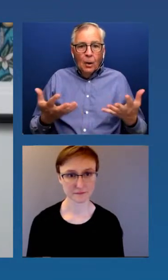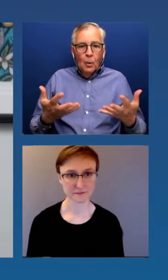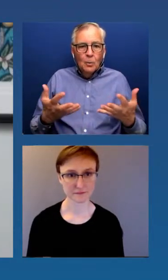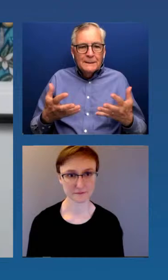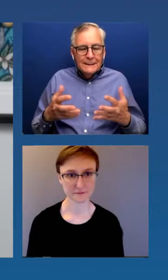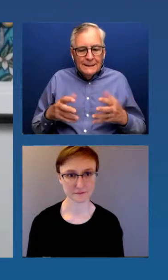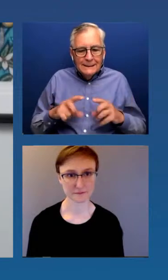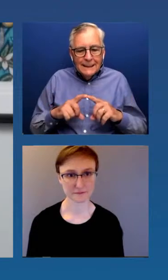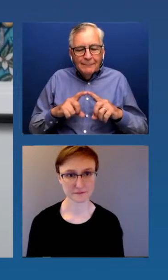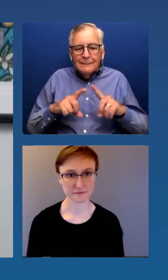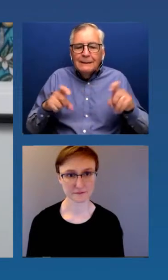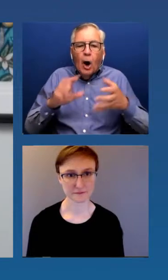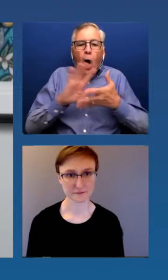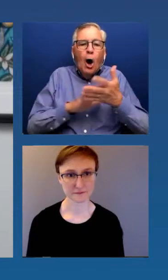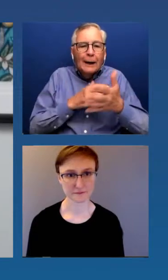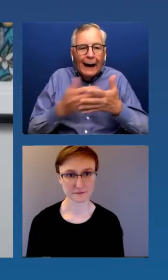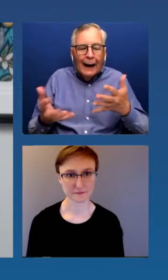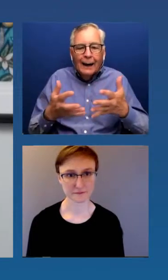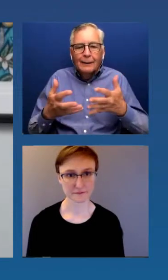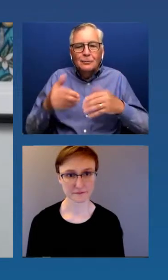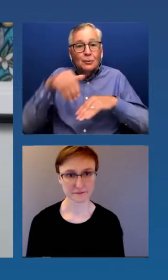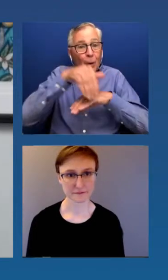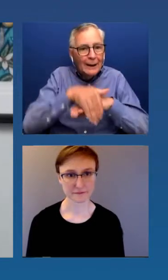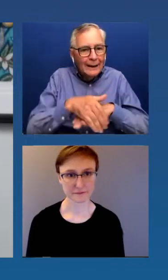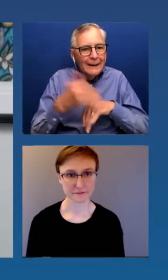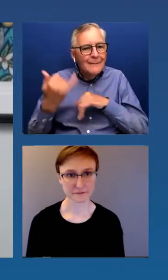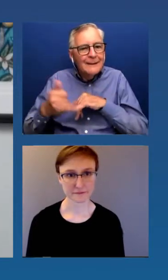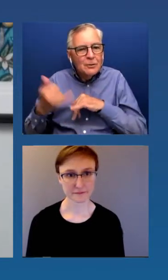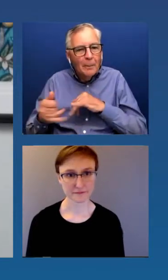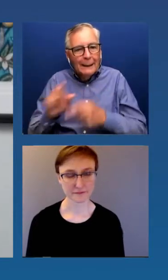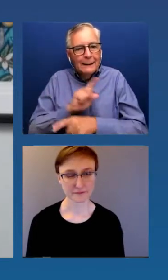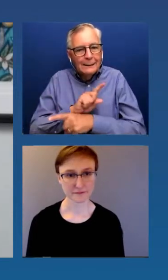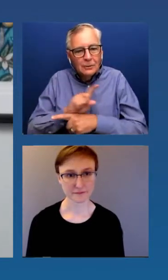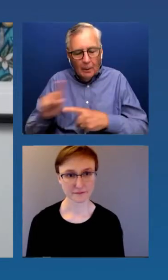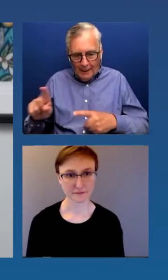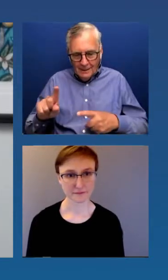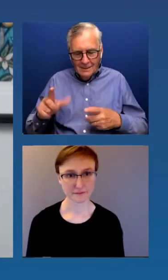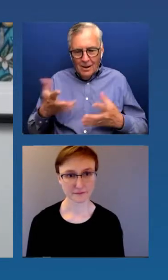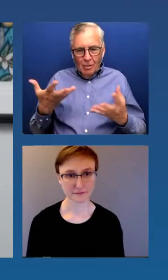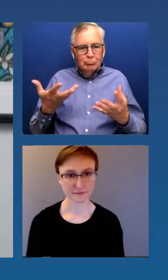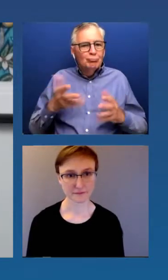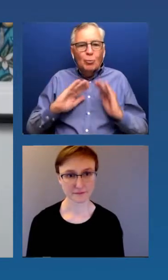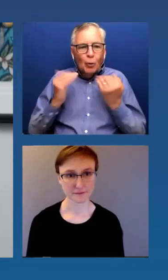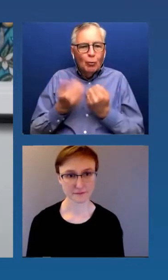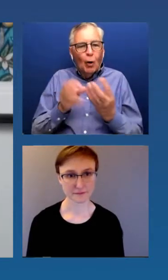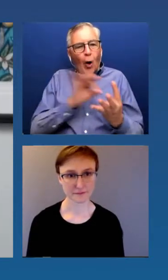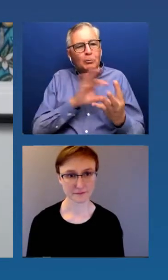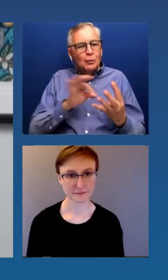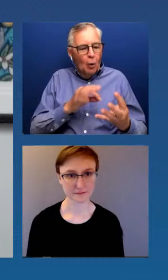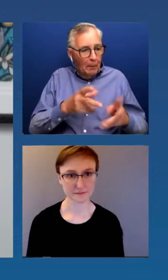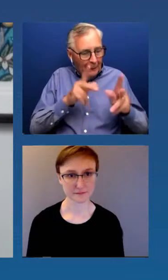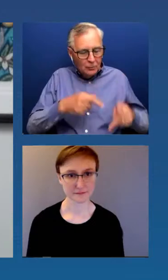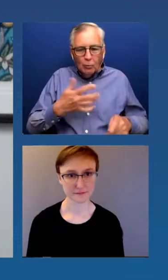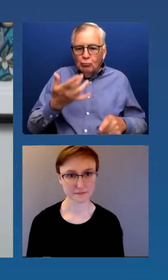variété d'horaires aussi, soirée, fin de semaine, la semaine, pour donner toutes les options possibles aux